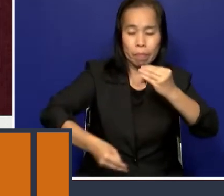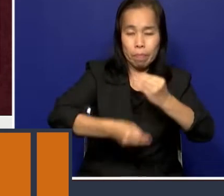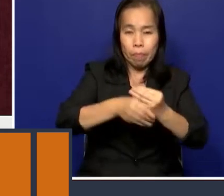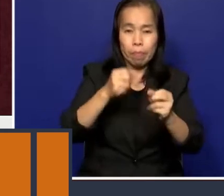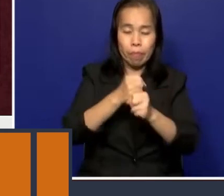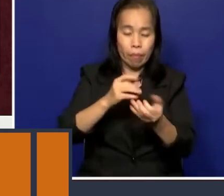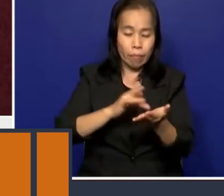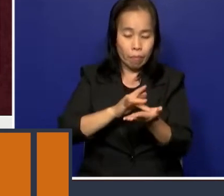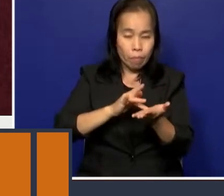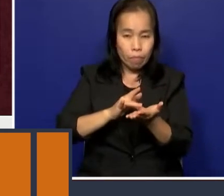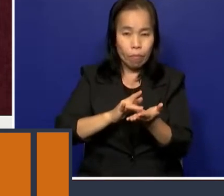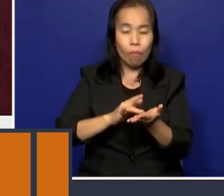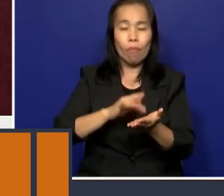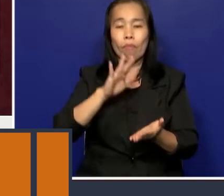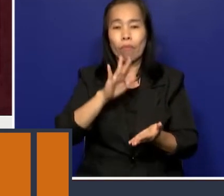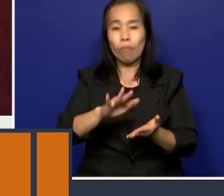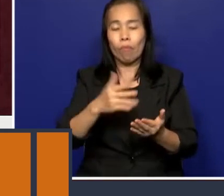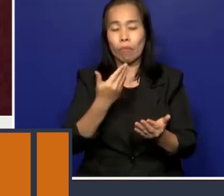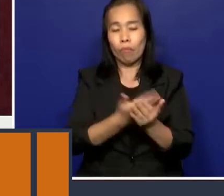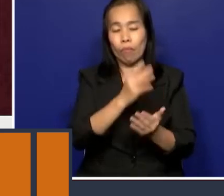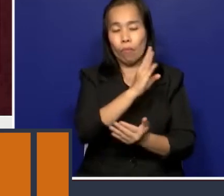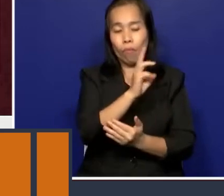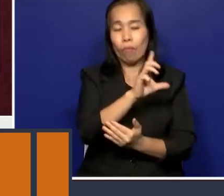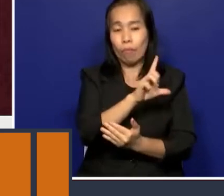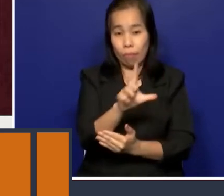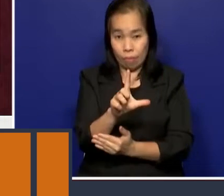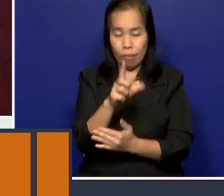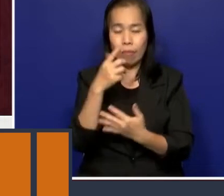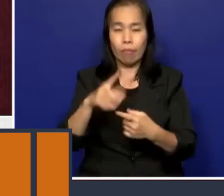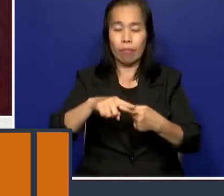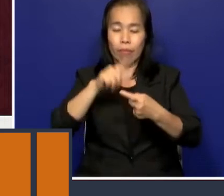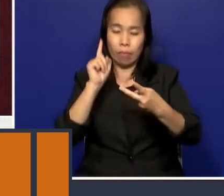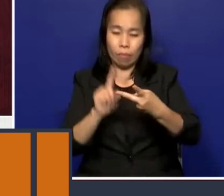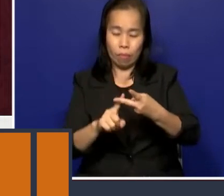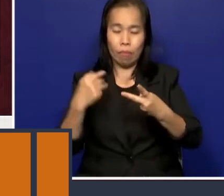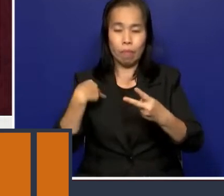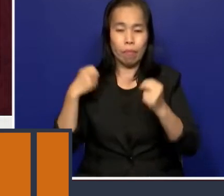การ